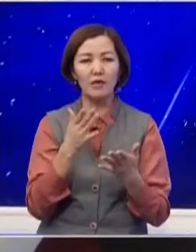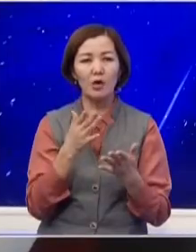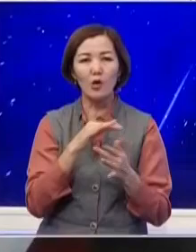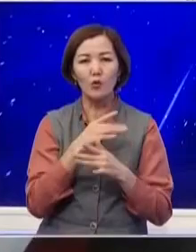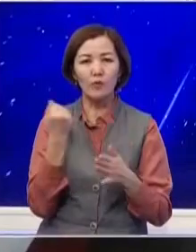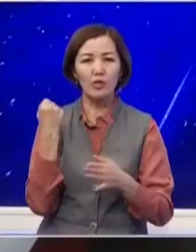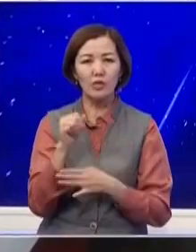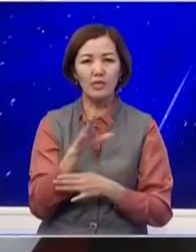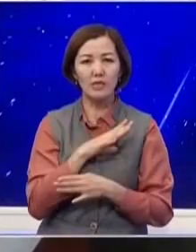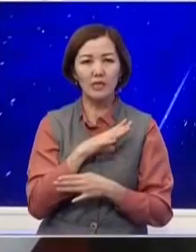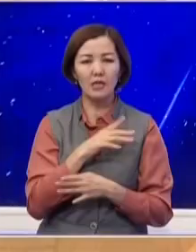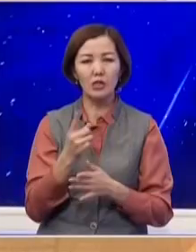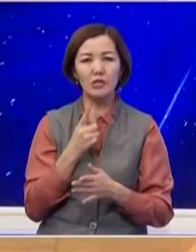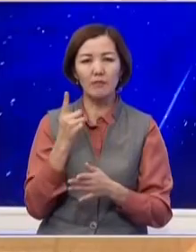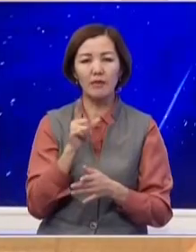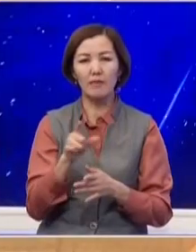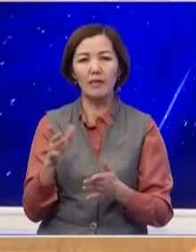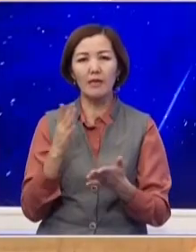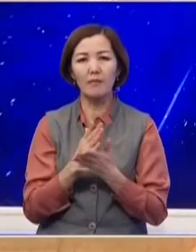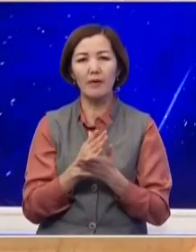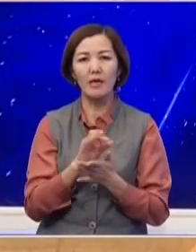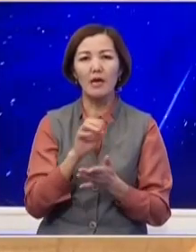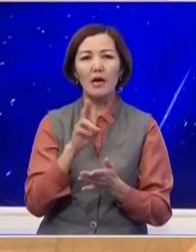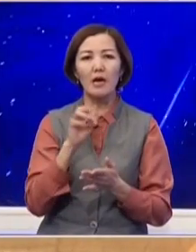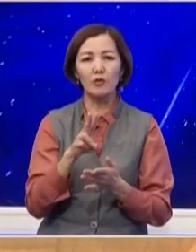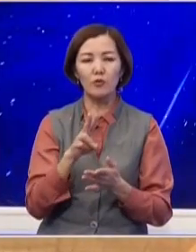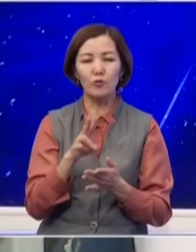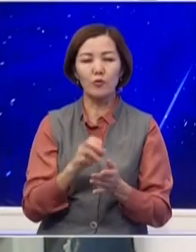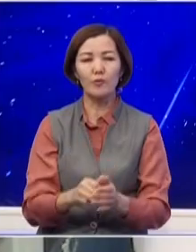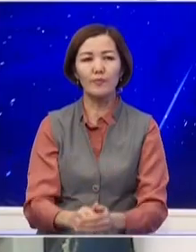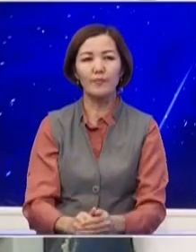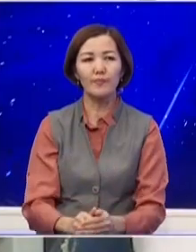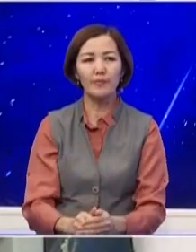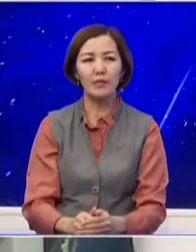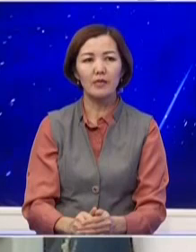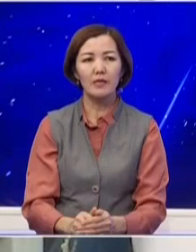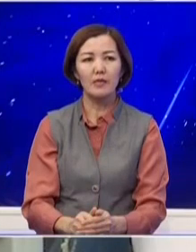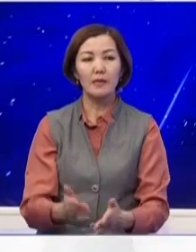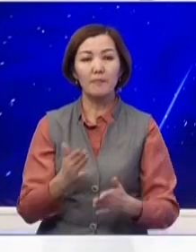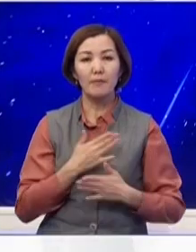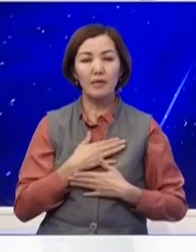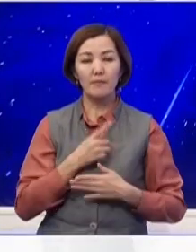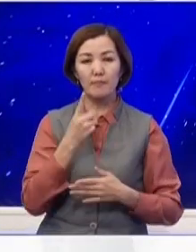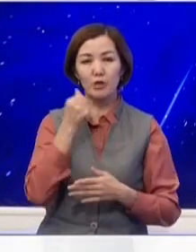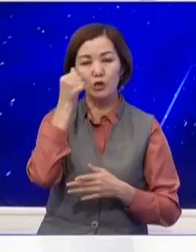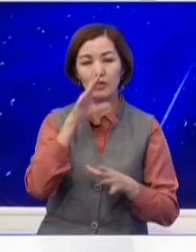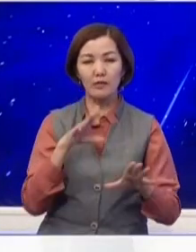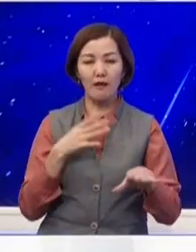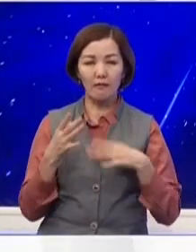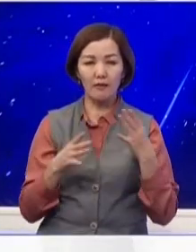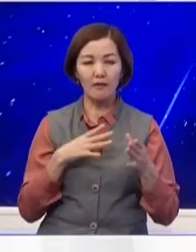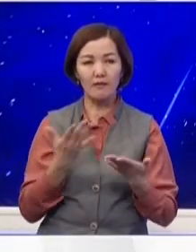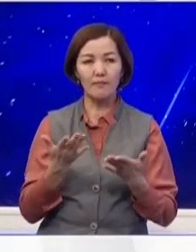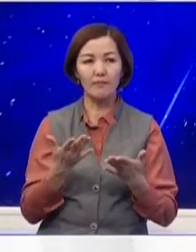биікті бағындырған кәнігі шеберлер де бар. Соның бірі Ақнұр Молдаханов. Ерболат ағай мені бір жыл дайындады. Соның